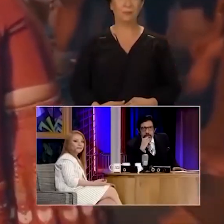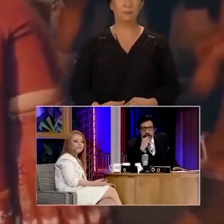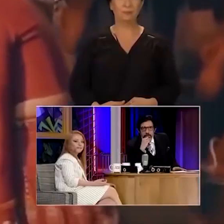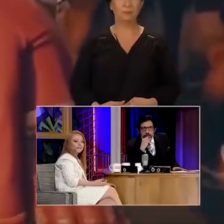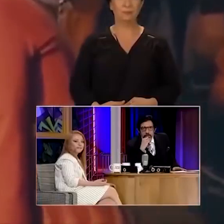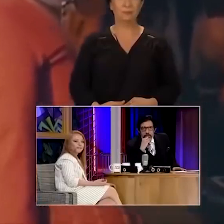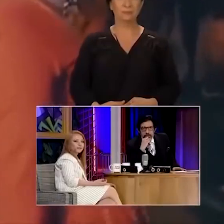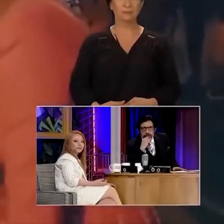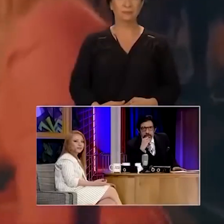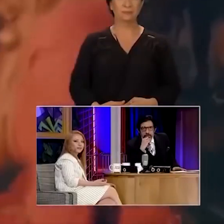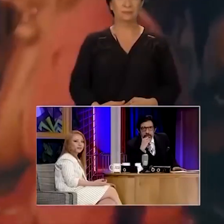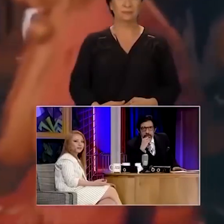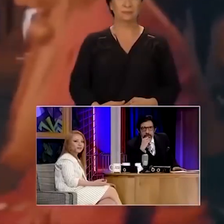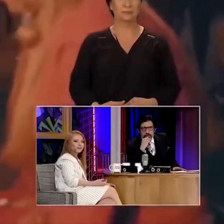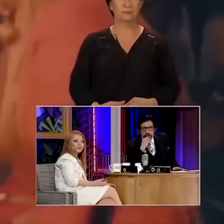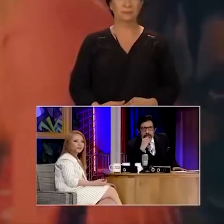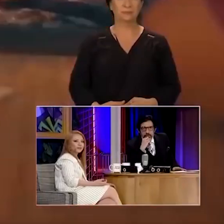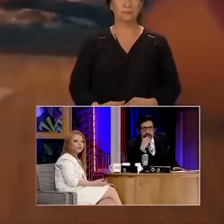diye o